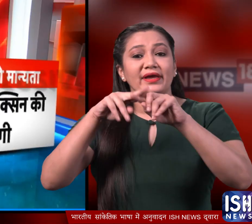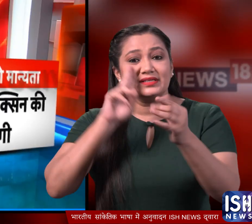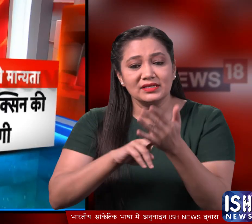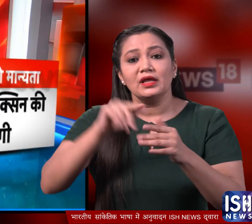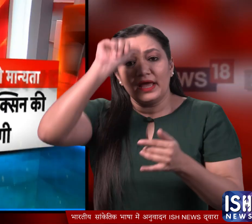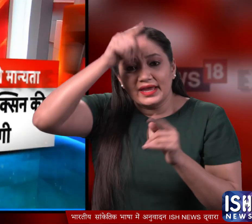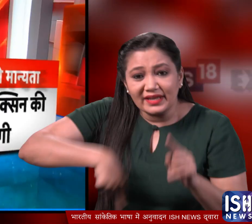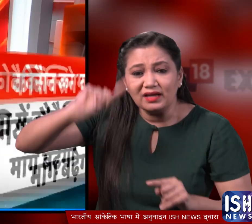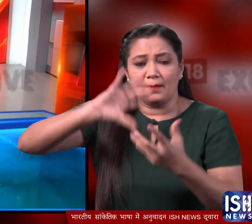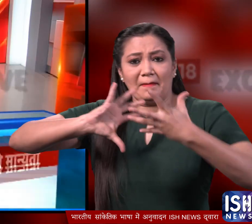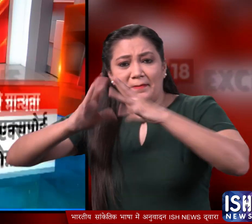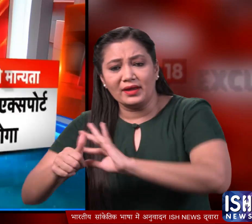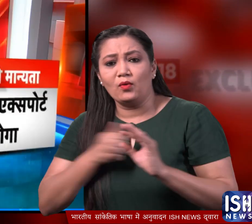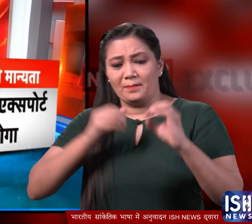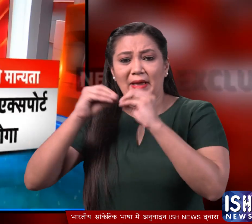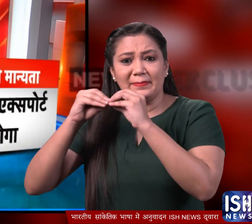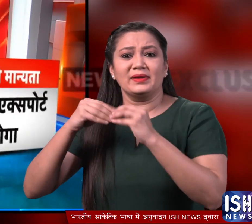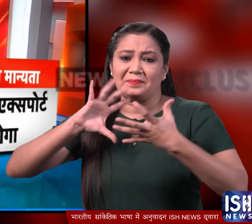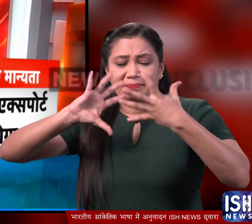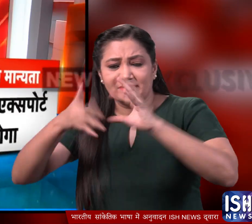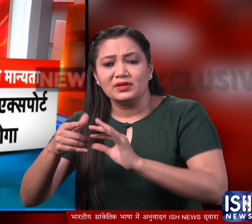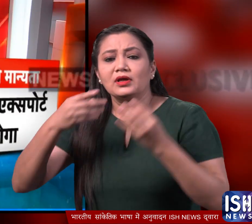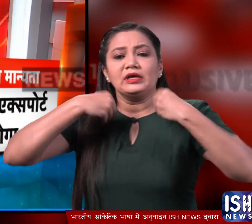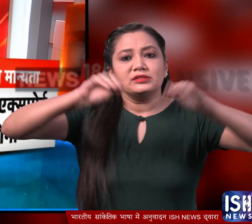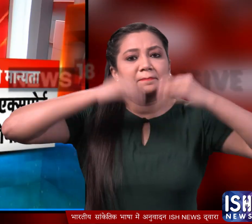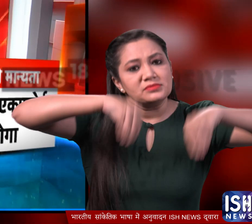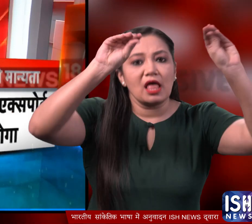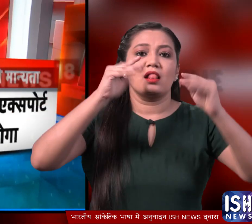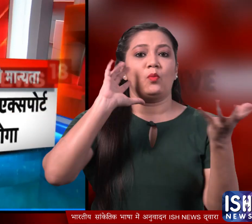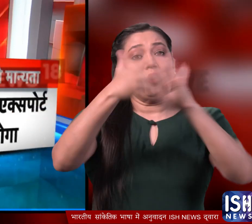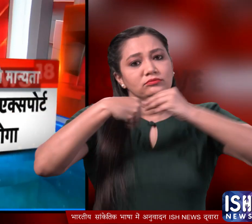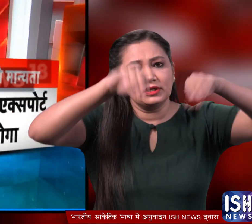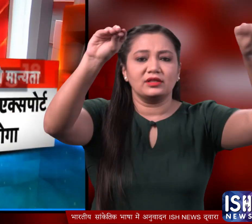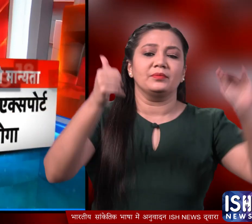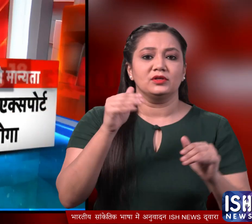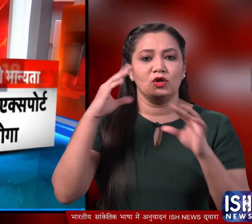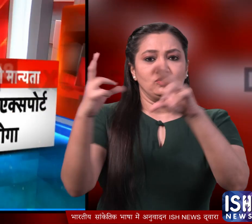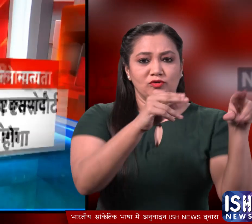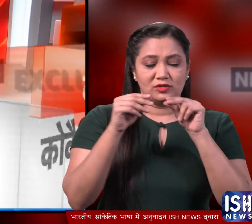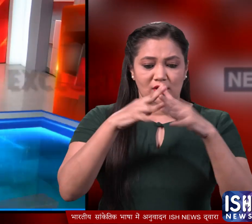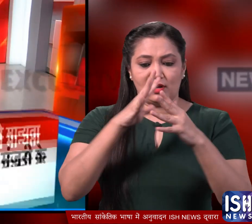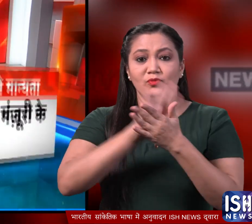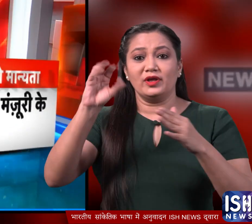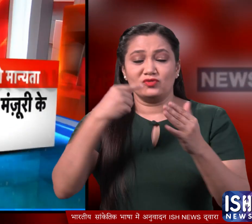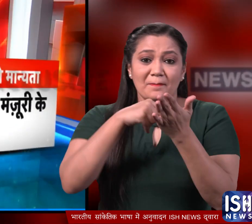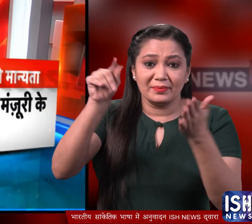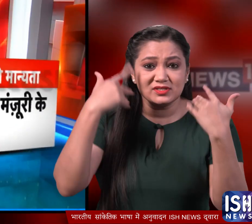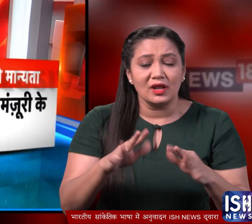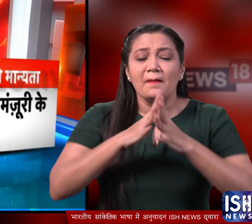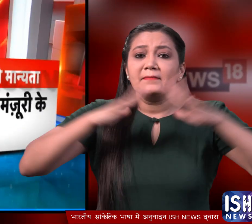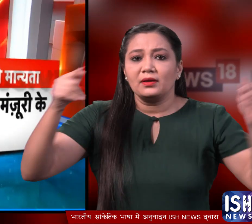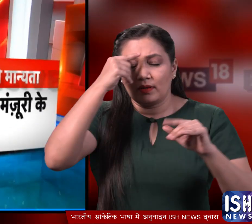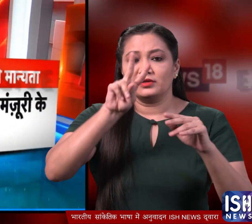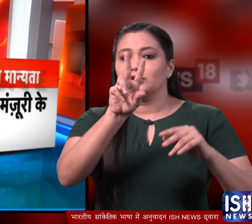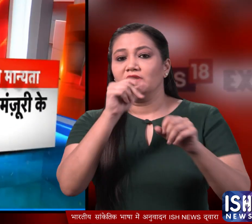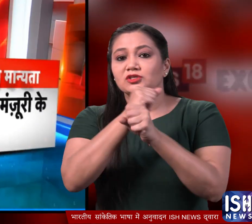بڑھے گی جس سے بھارت دوسرے دیشوں میں بھارت باوٹیک کی کوویکسن کا ایکسپورٹ بھی کر پائے گا ستروں کے مطابق WHO سے ملی اس منظوری کی